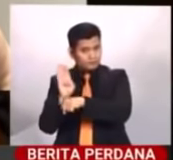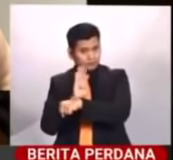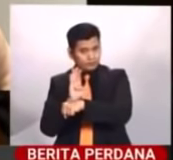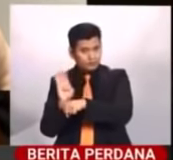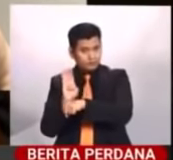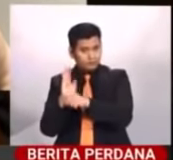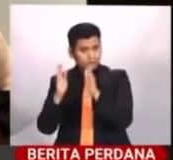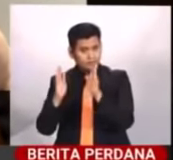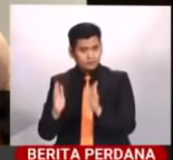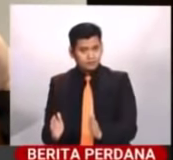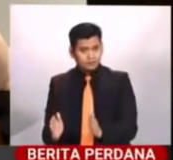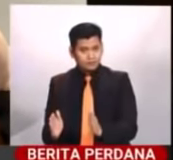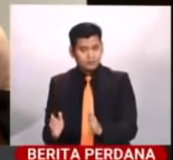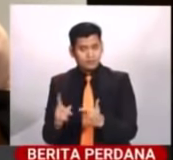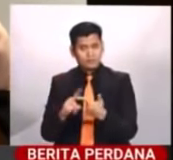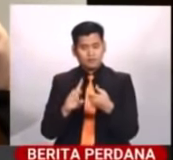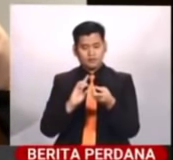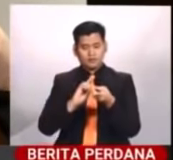keusahawanan,